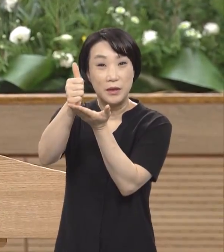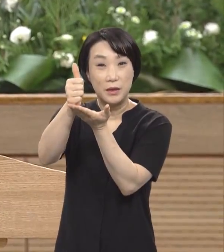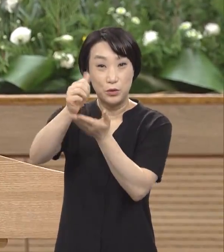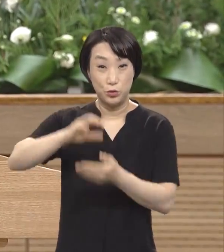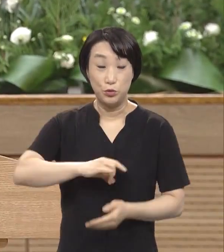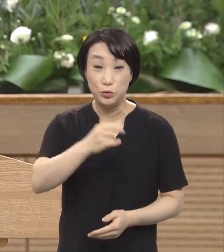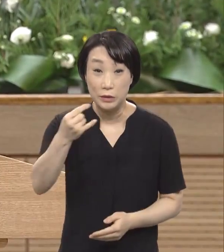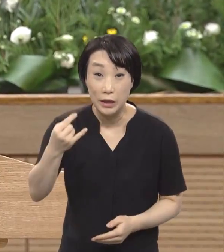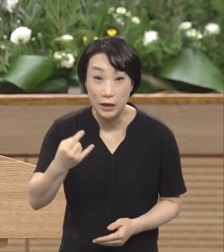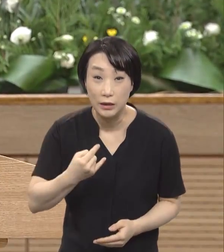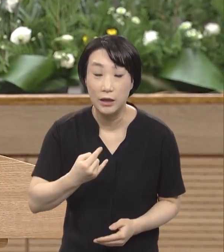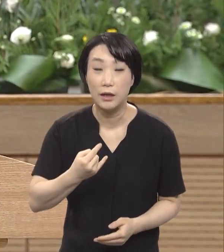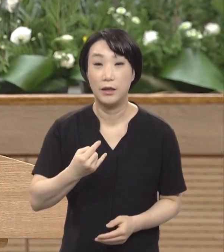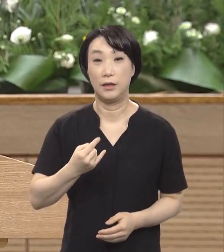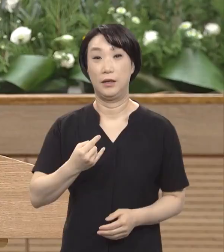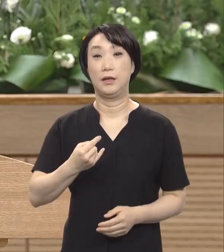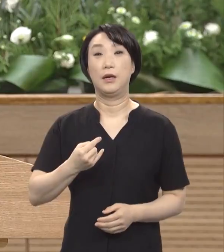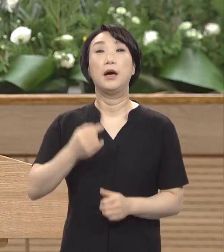우리에게